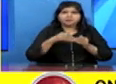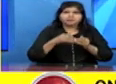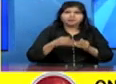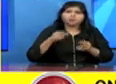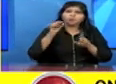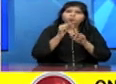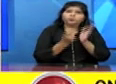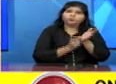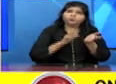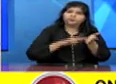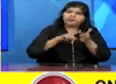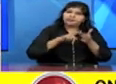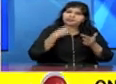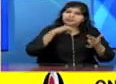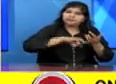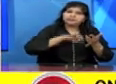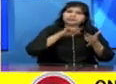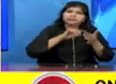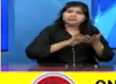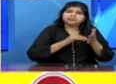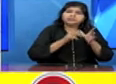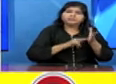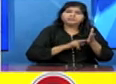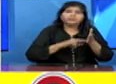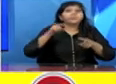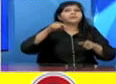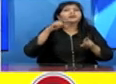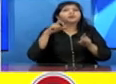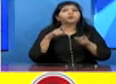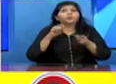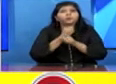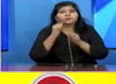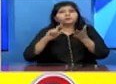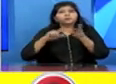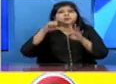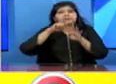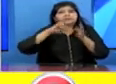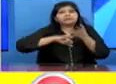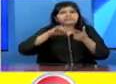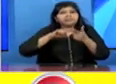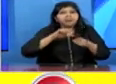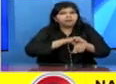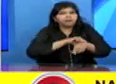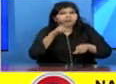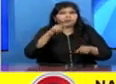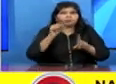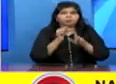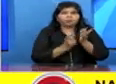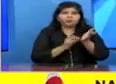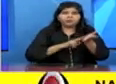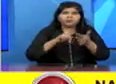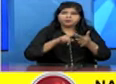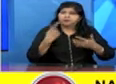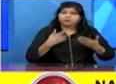जुड़ रहे हैं, श्रीमान डॉक्टर बोरसे। नमस्ते डॉक्टर। नमस्ते नमस्ते नमस्ते। नमस्ते डॉक्टर। आप तो बिल्कुल